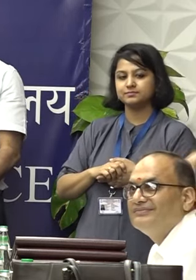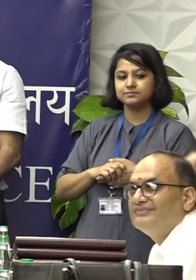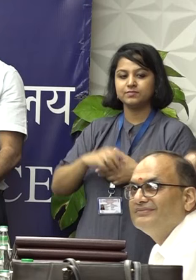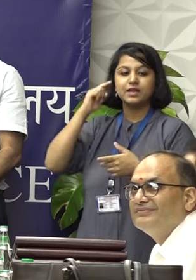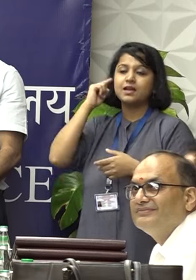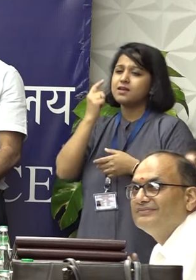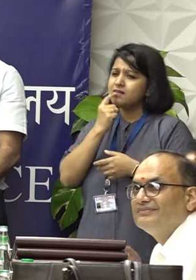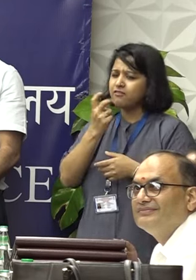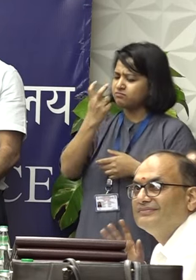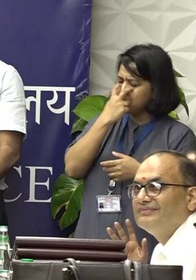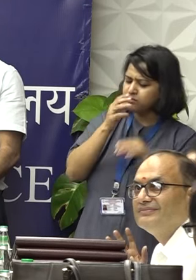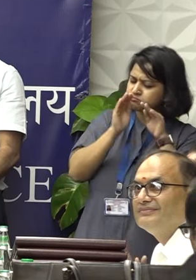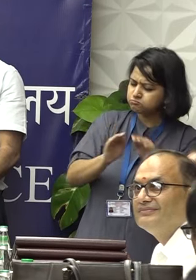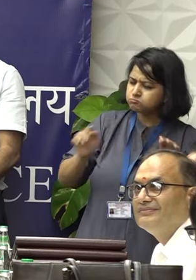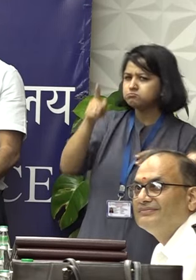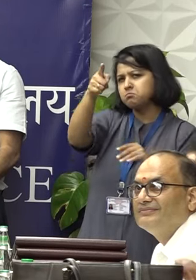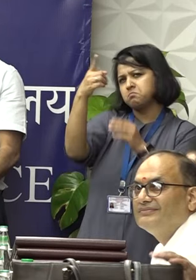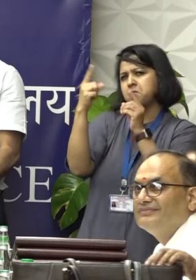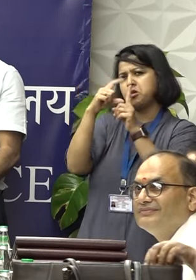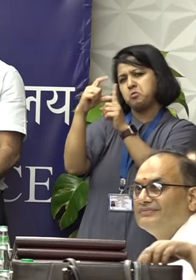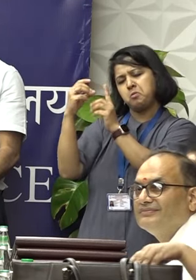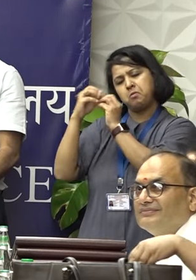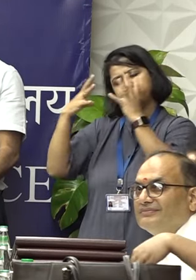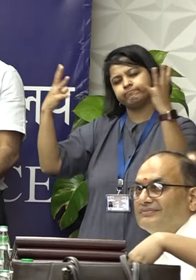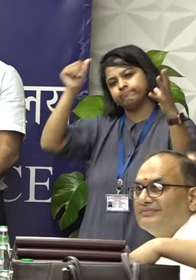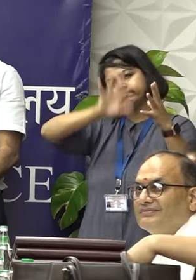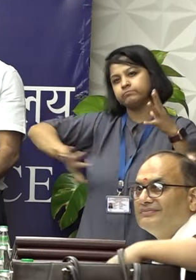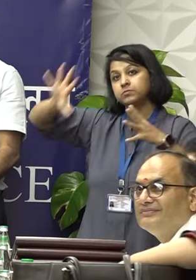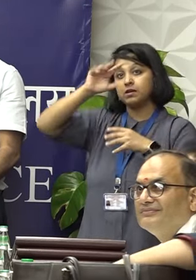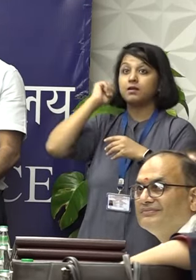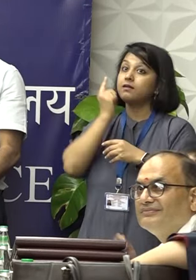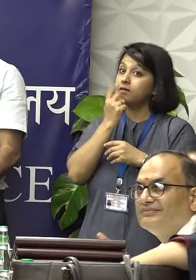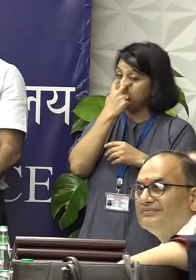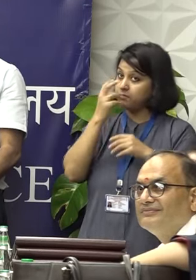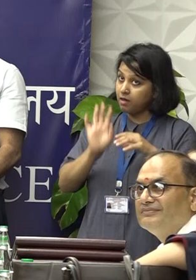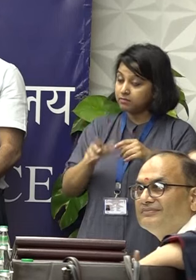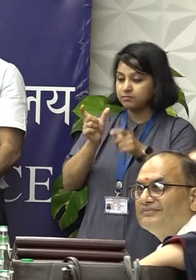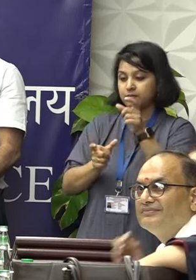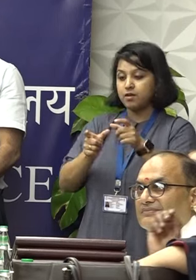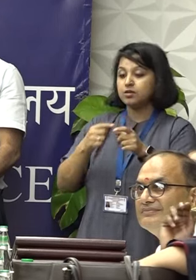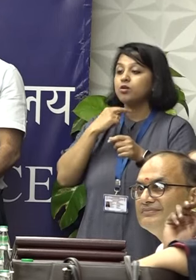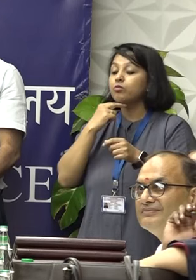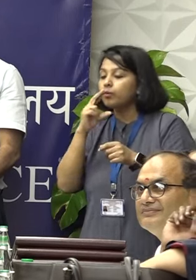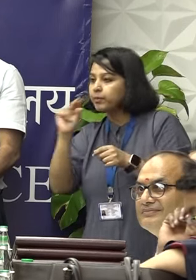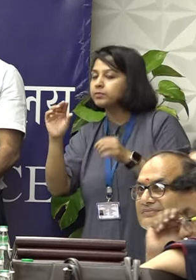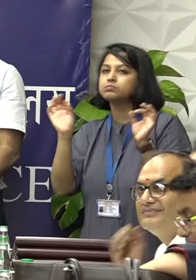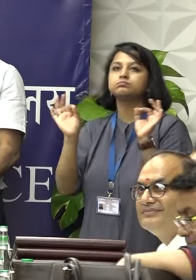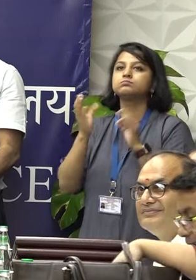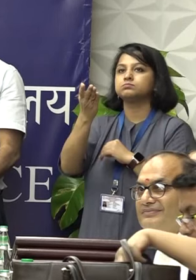डेफ ब्लाइंड के हजारों बच्चों की ये पूरे देश में, तो डेफ भी और ब्लाइंड भी और बोल भी नहीं सकते।